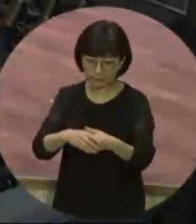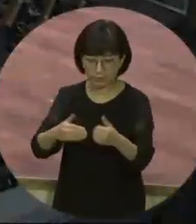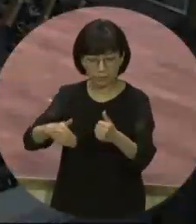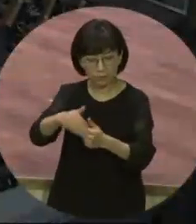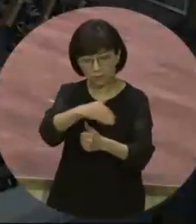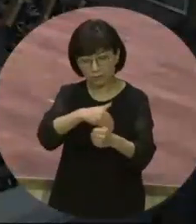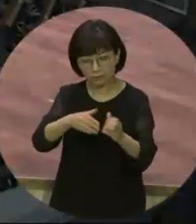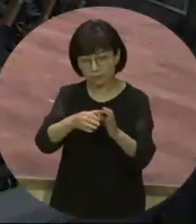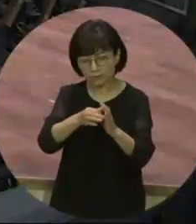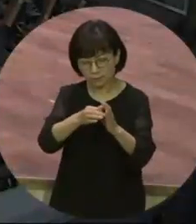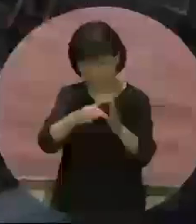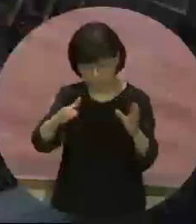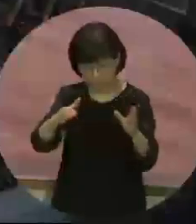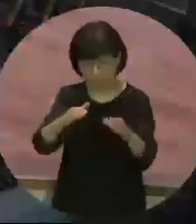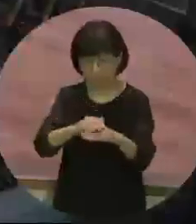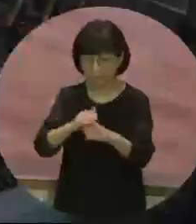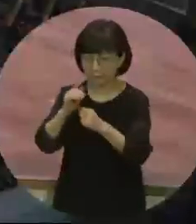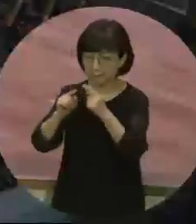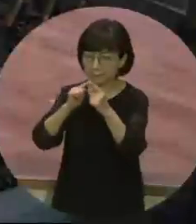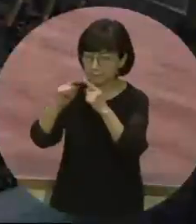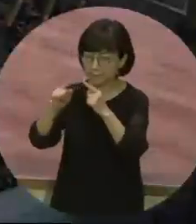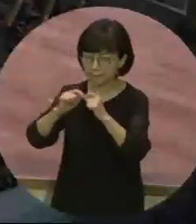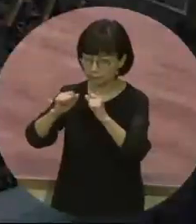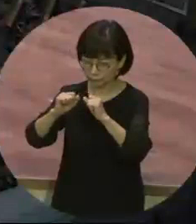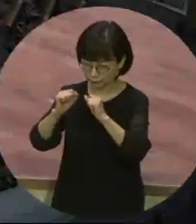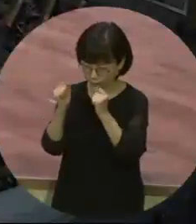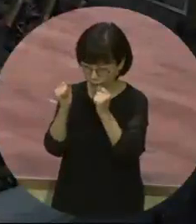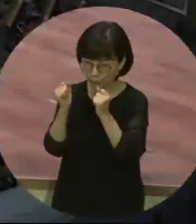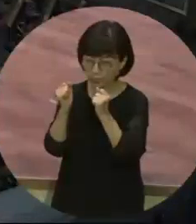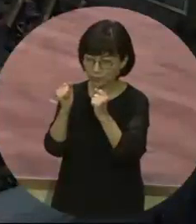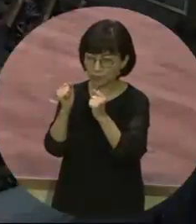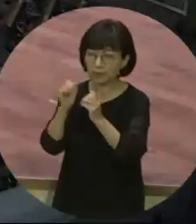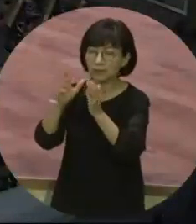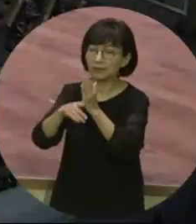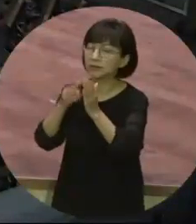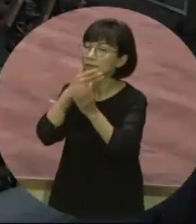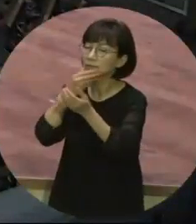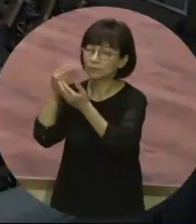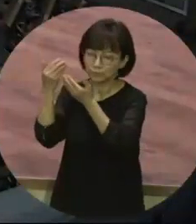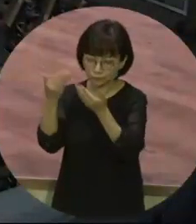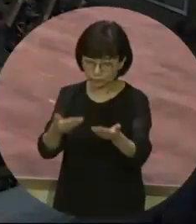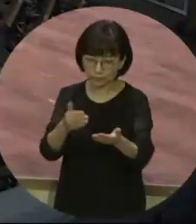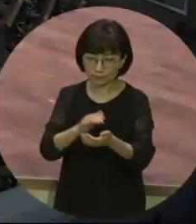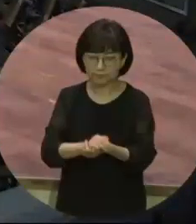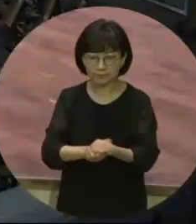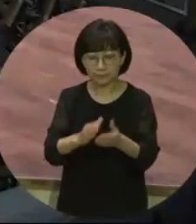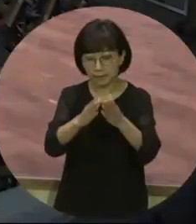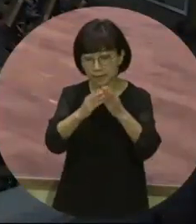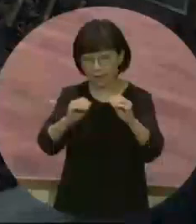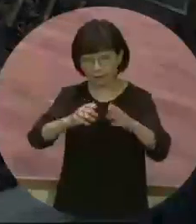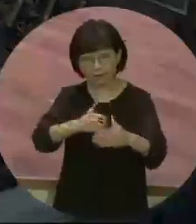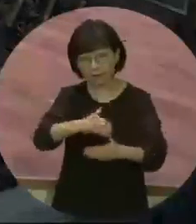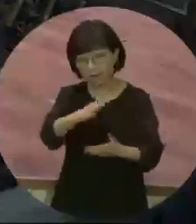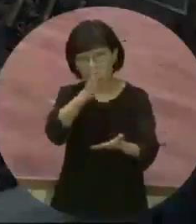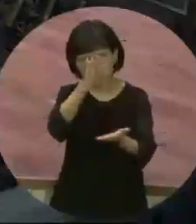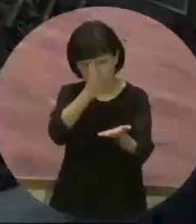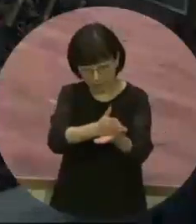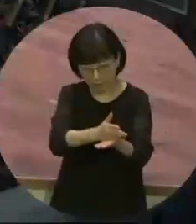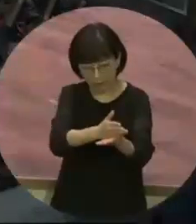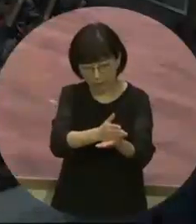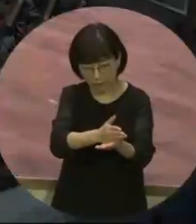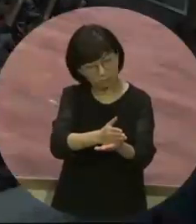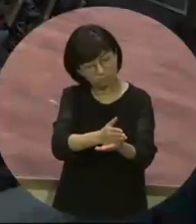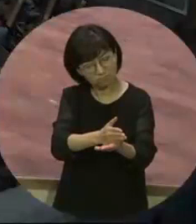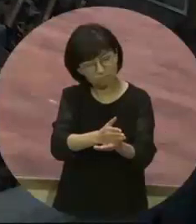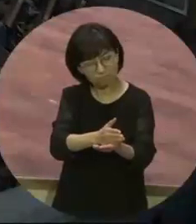환경을 초월한 하나님의 말씀에 순종하는 애굽에 내려가지 말고 내가 지시할 땅에 가라. 육신적으로 볼 때 답답해